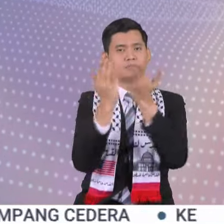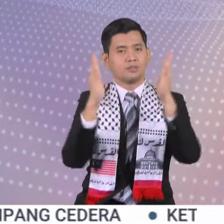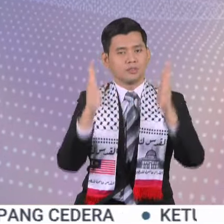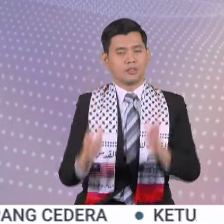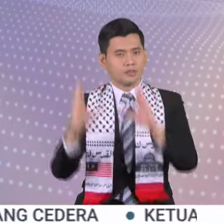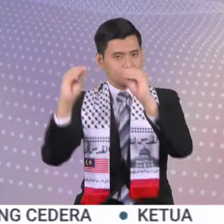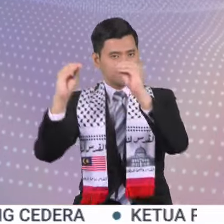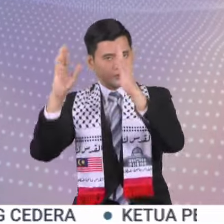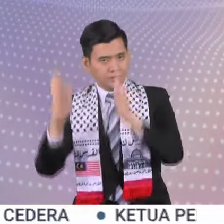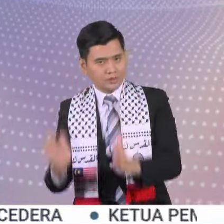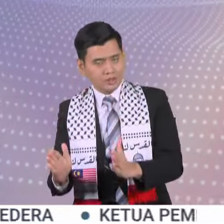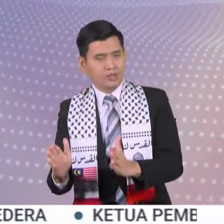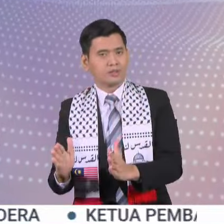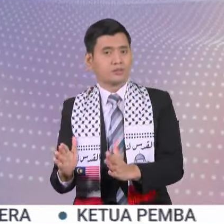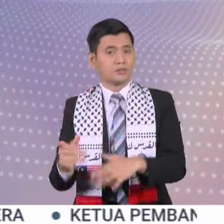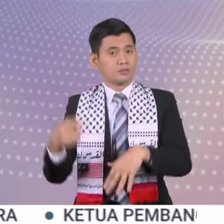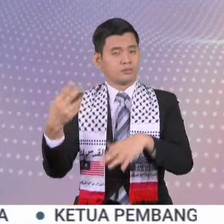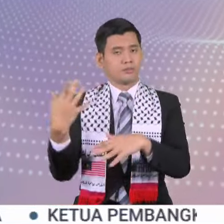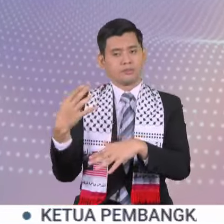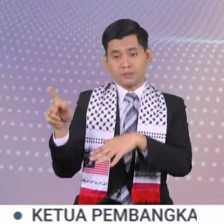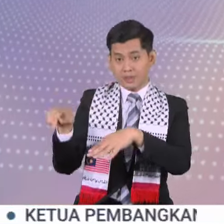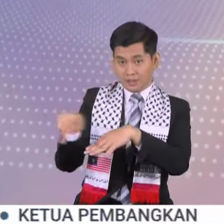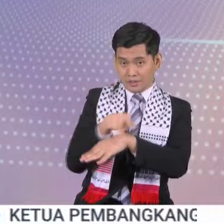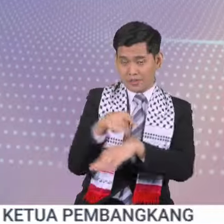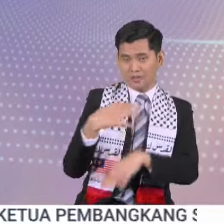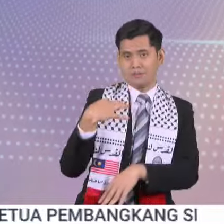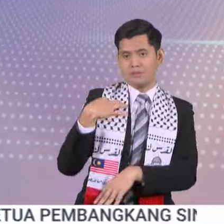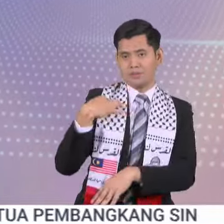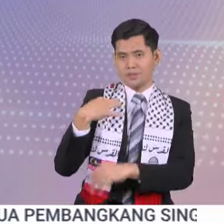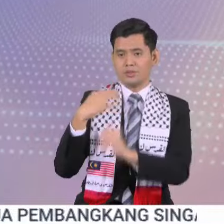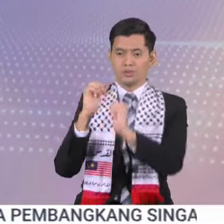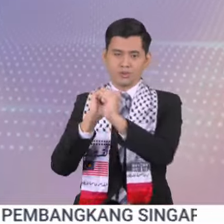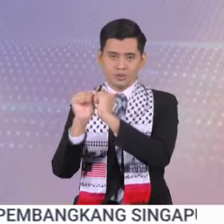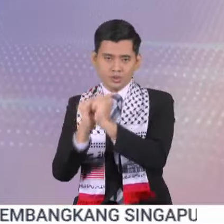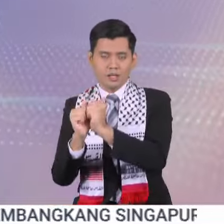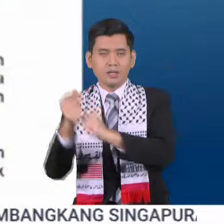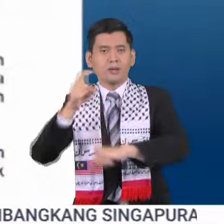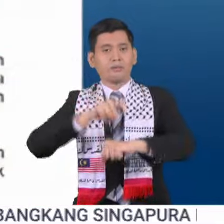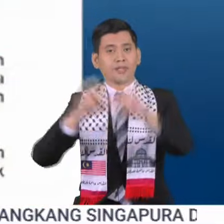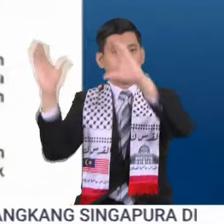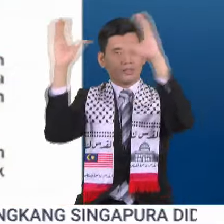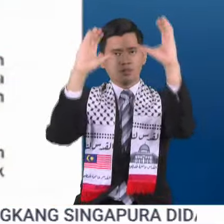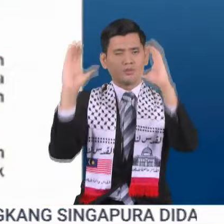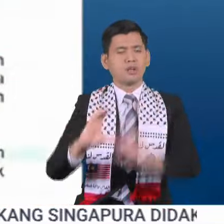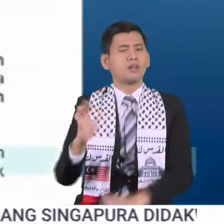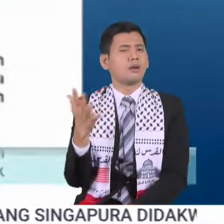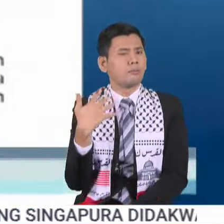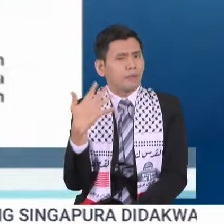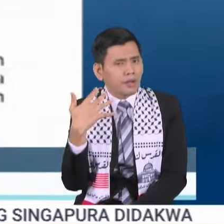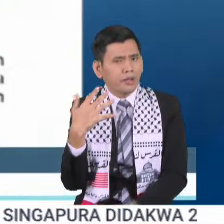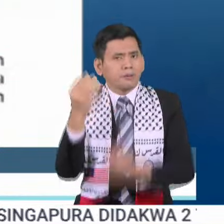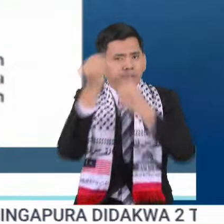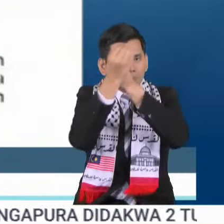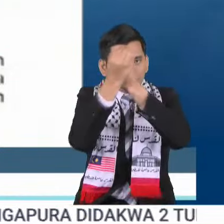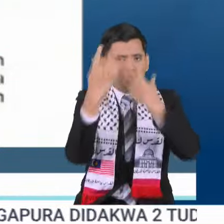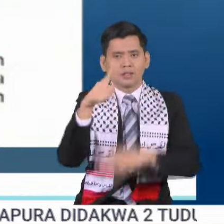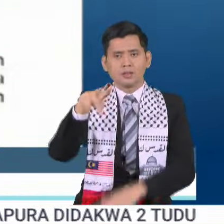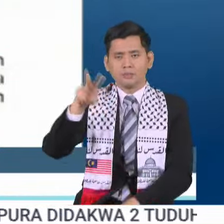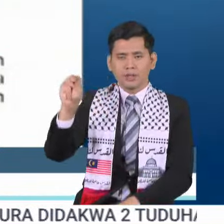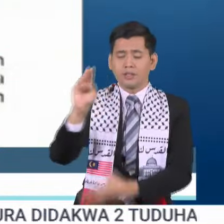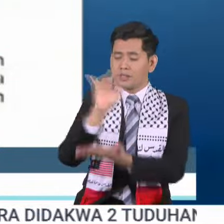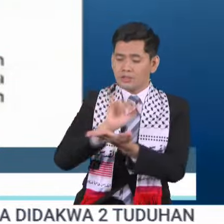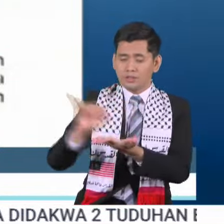kumpulan pelaksana memakai pakaian sukan semasa cuaca panas kenyataan KPM memaklumkan institusi